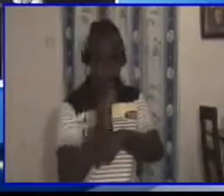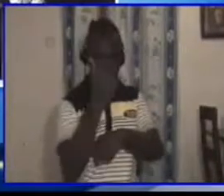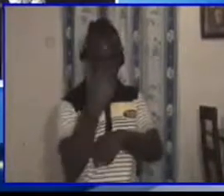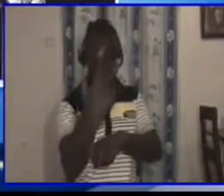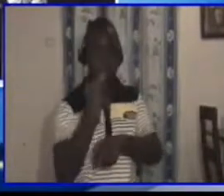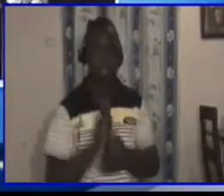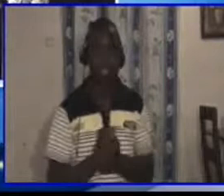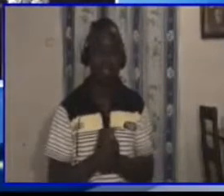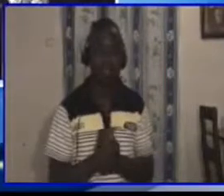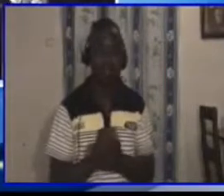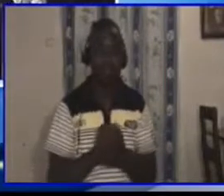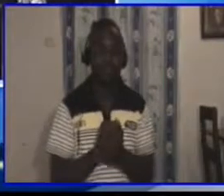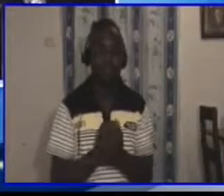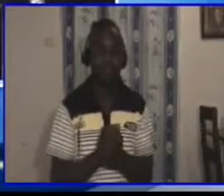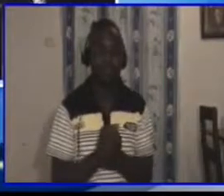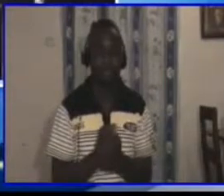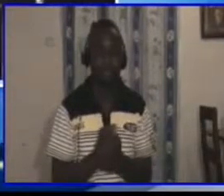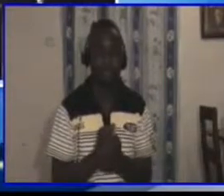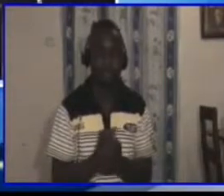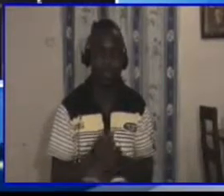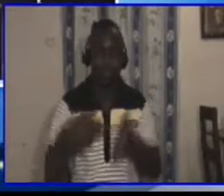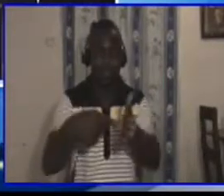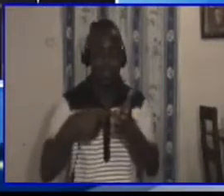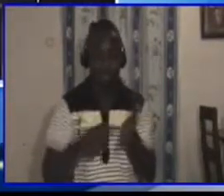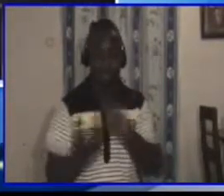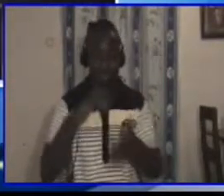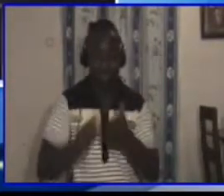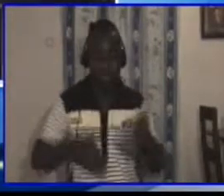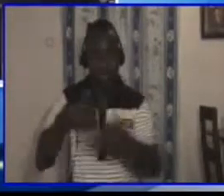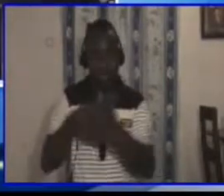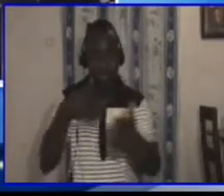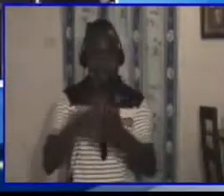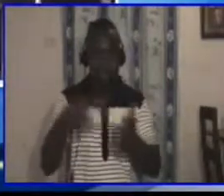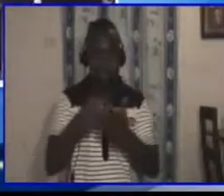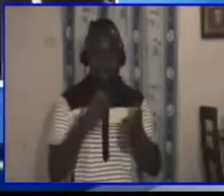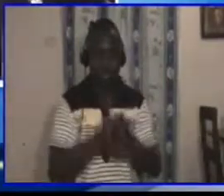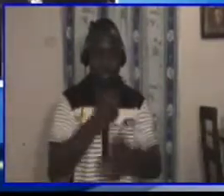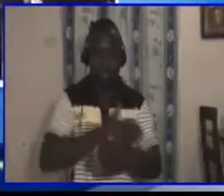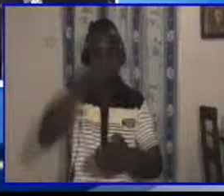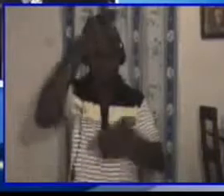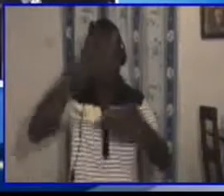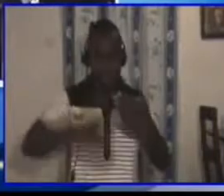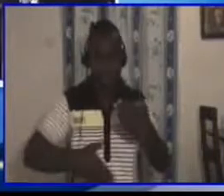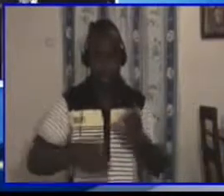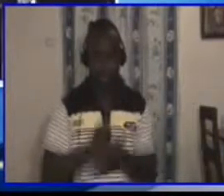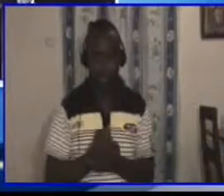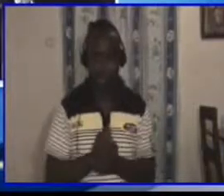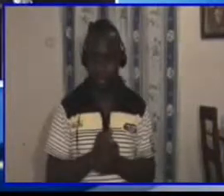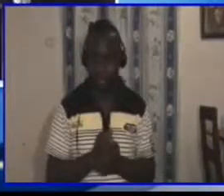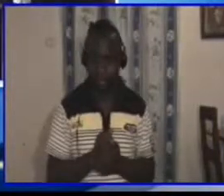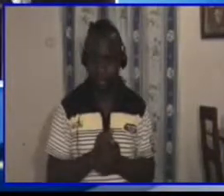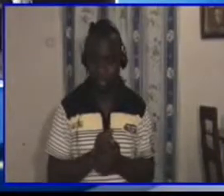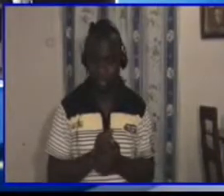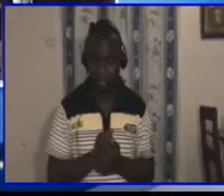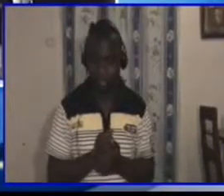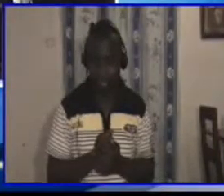e vi accoglierò presso di me affinché dove sono io siate anche voi